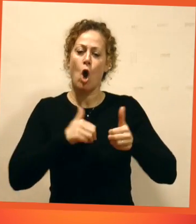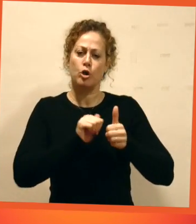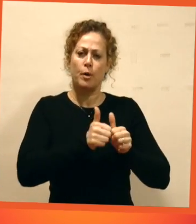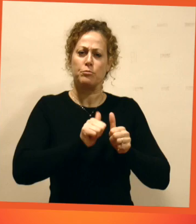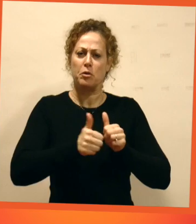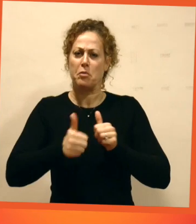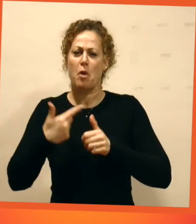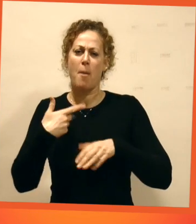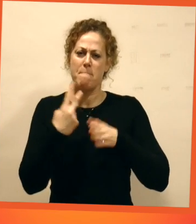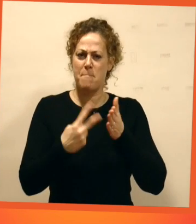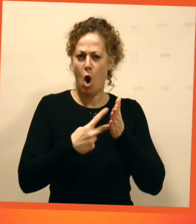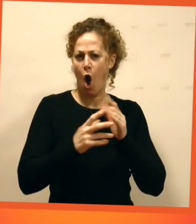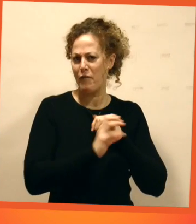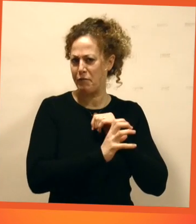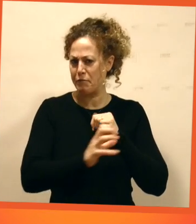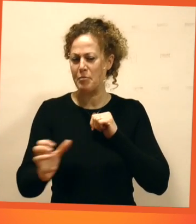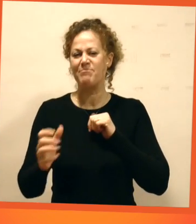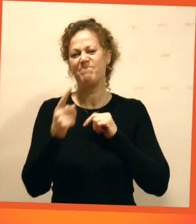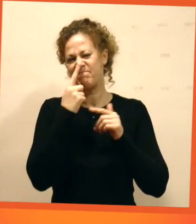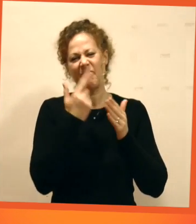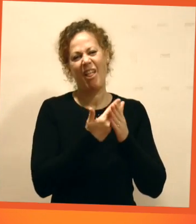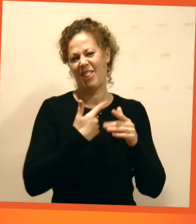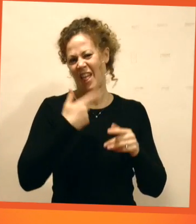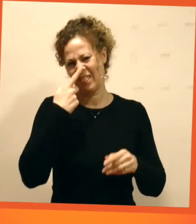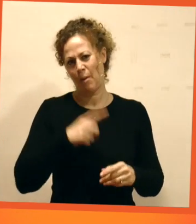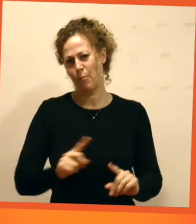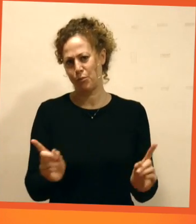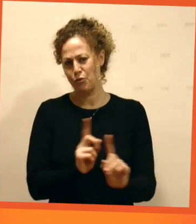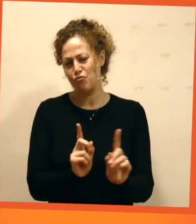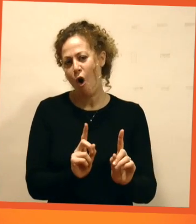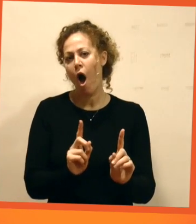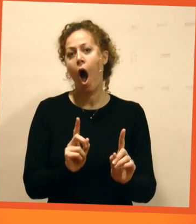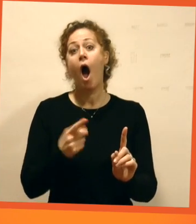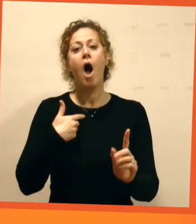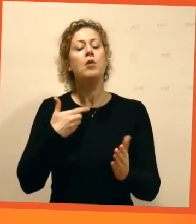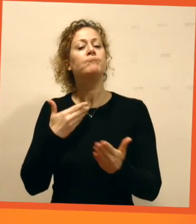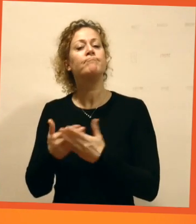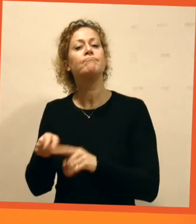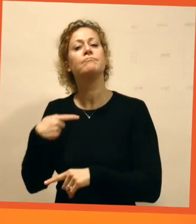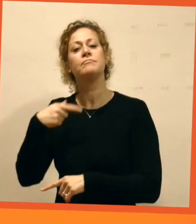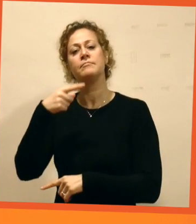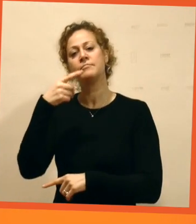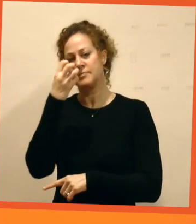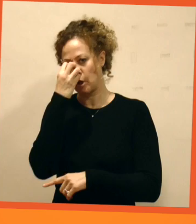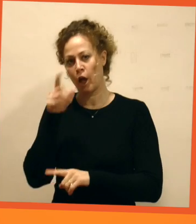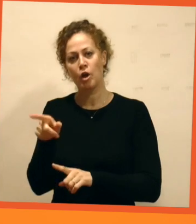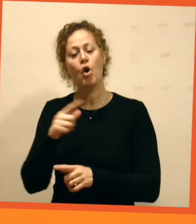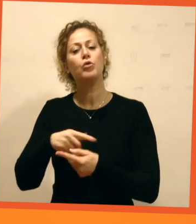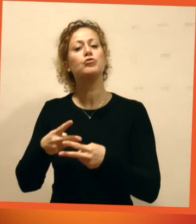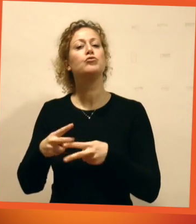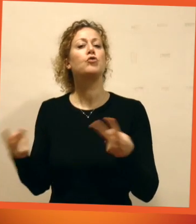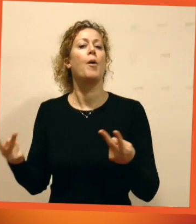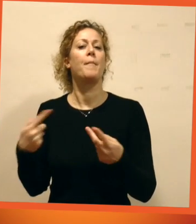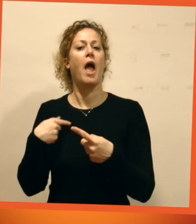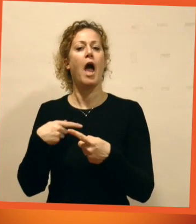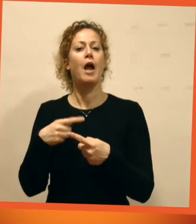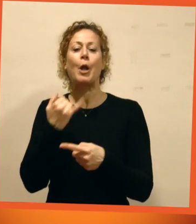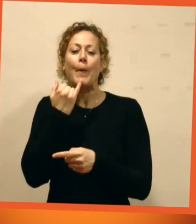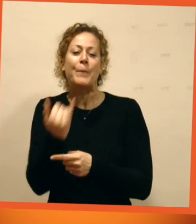evidente non facessero per me, e poi mi sono avvicinata al circo, ho scoperto questa piccola palestra, che era